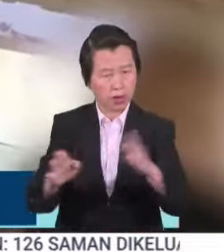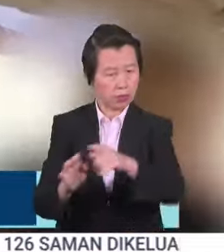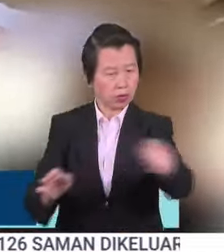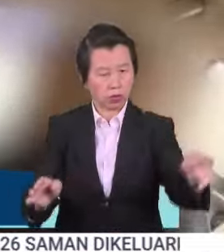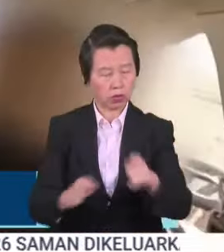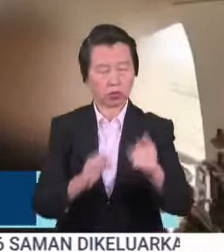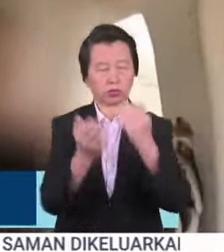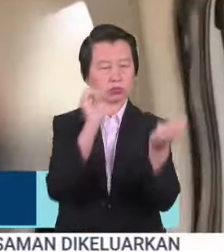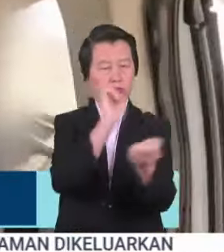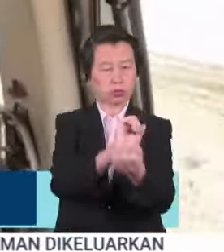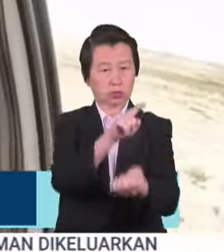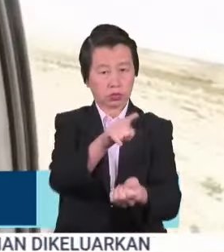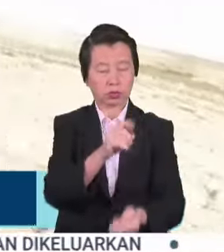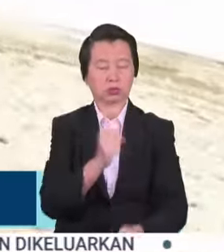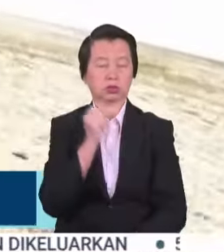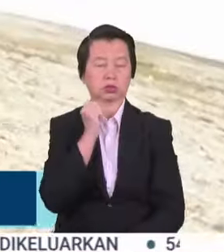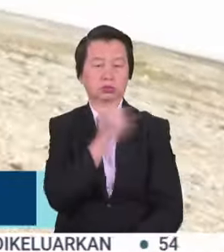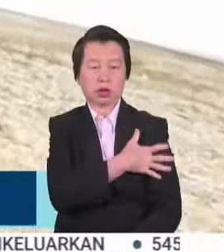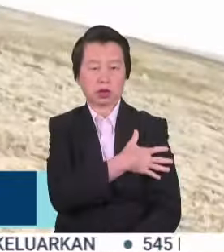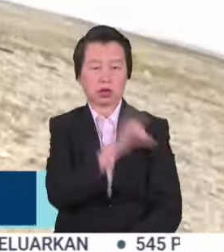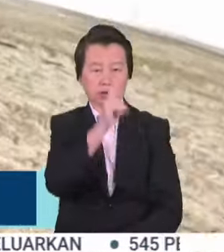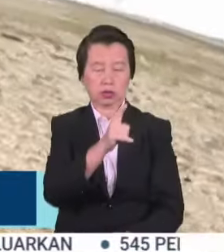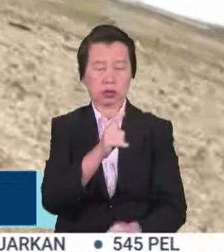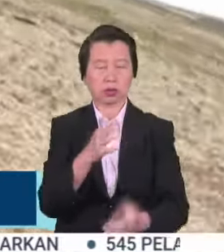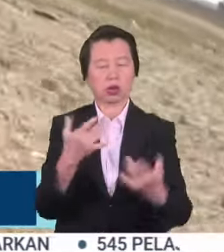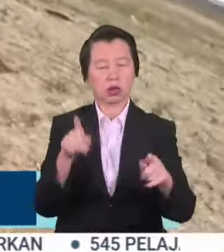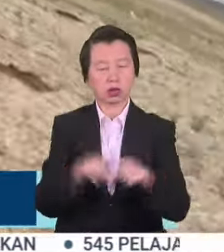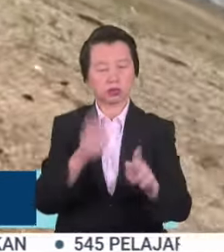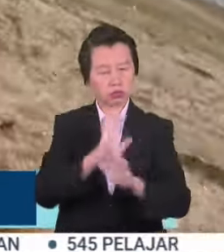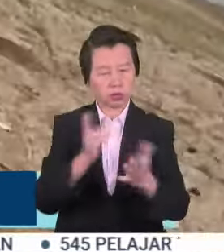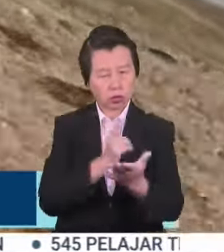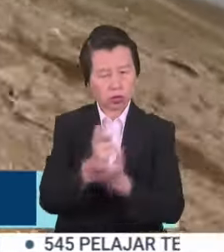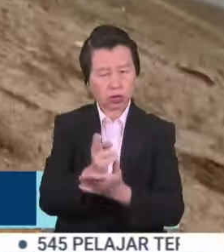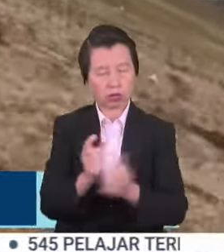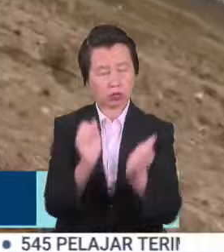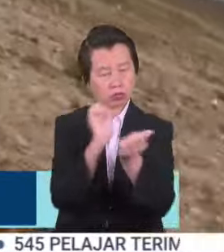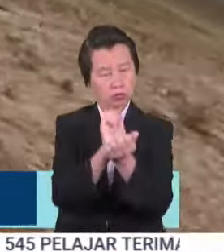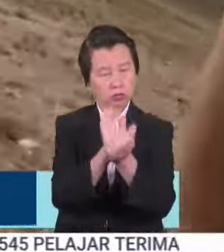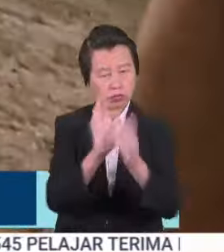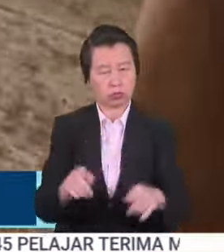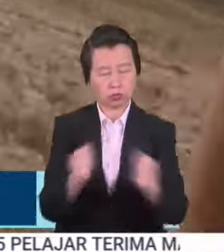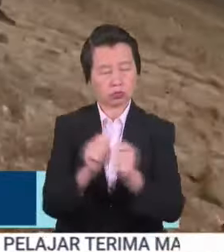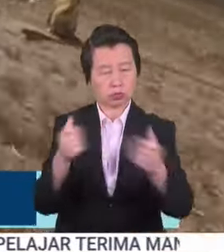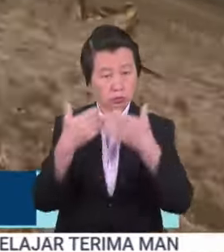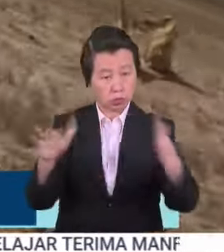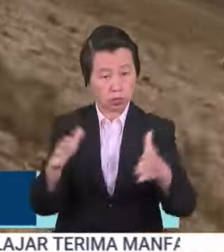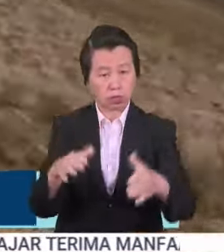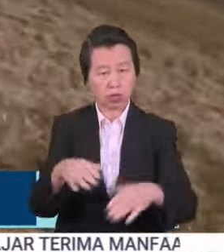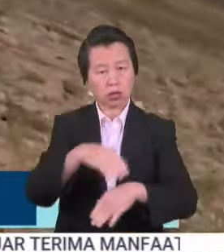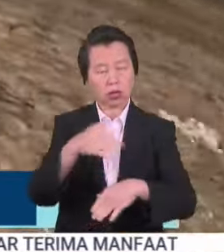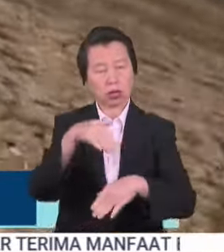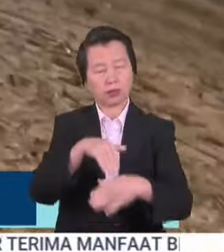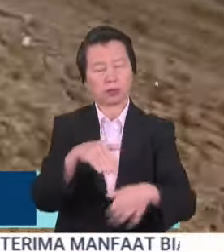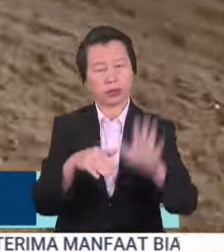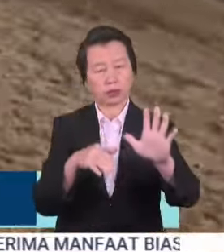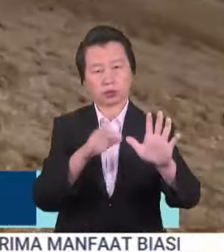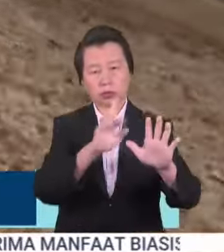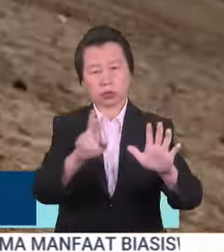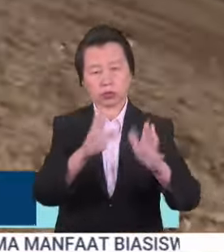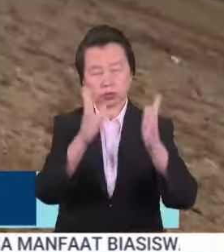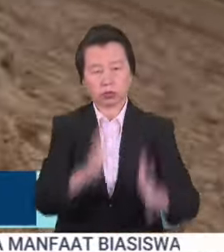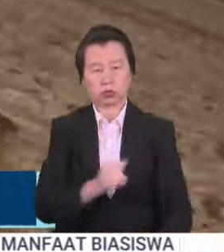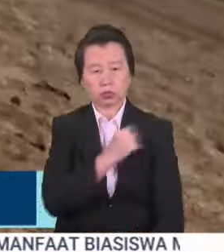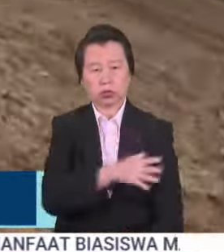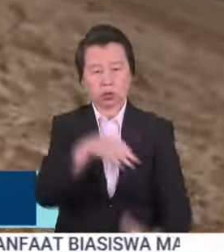tahanan Palestin di penjara. Organisasi bukan kerajaan hak banduan Adamir mendedahkan hampir 5,200 warga